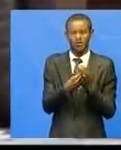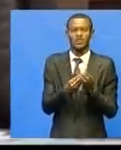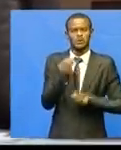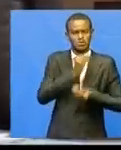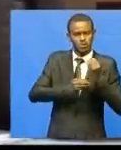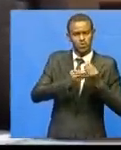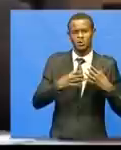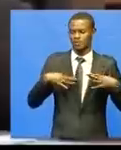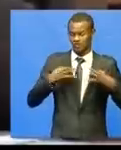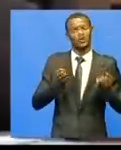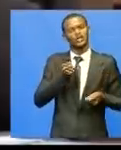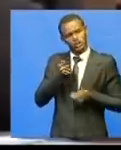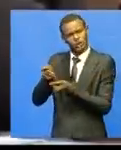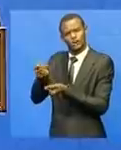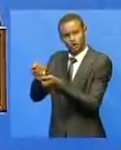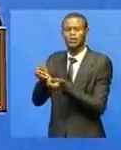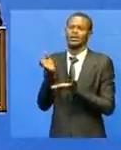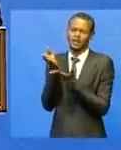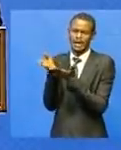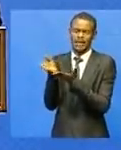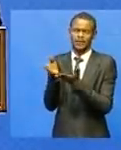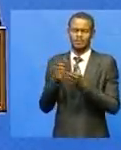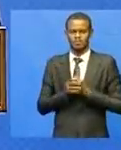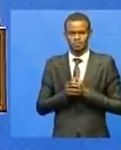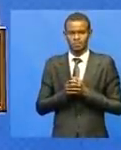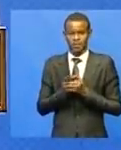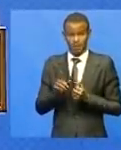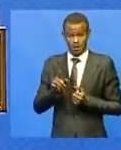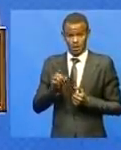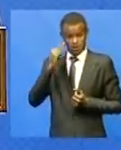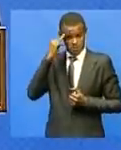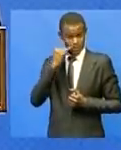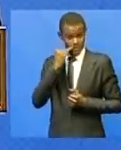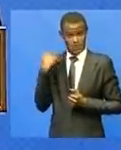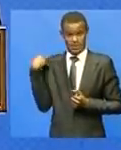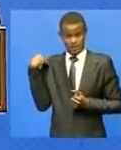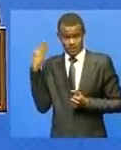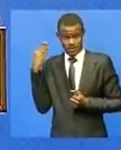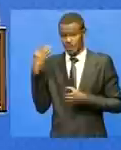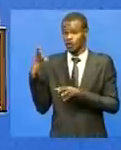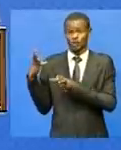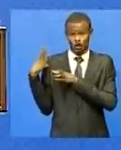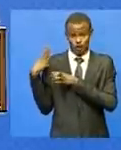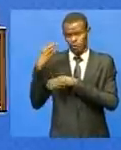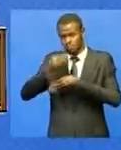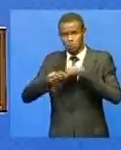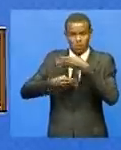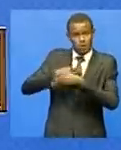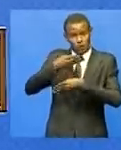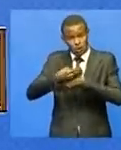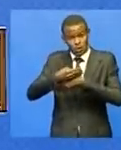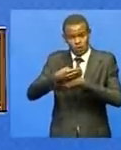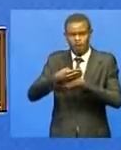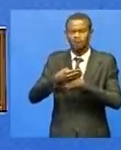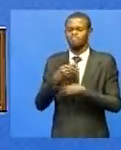Réagissant à ces propos, le ministre d'État, ministre des Infrastructures et Travaux publics, a informé le Conseil des